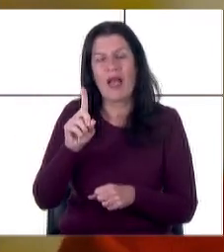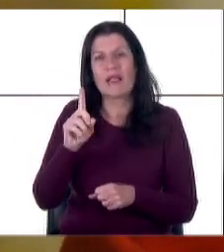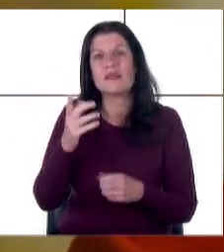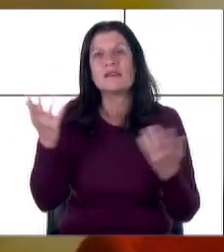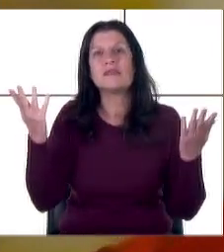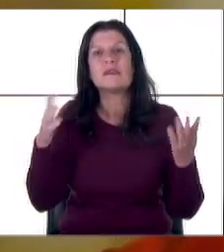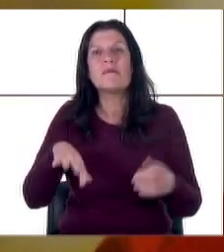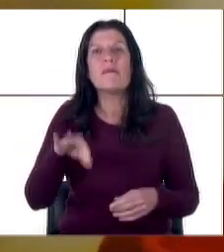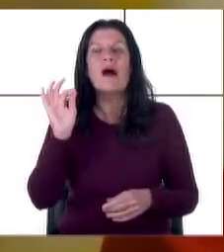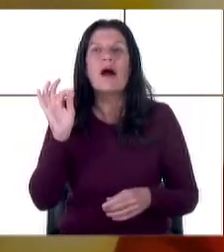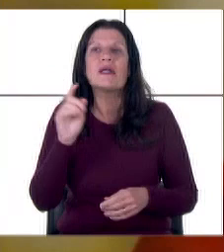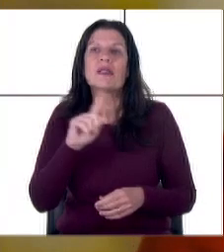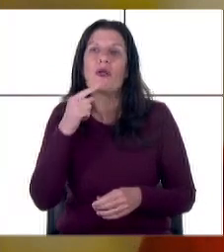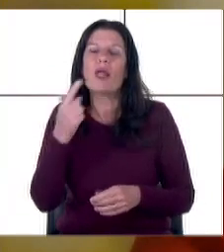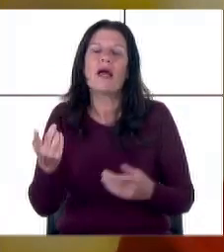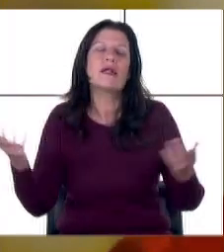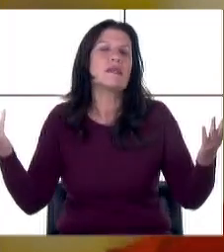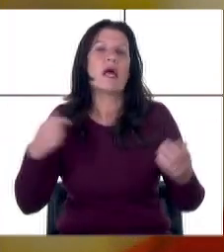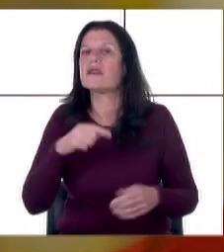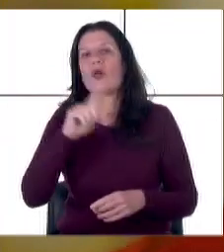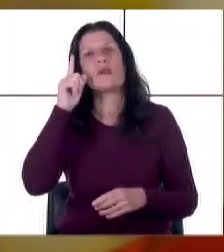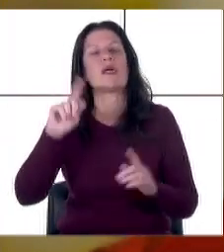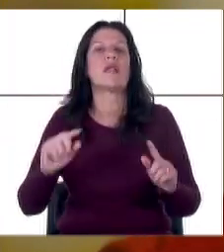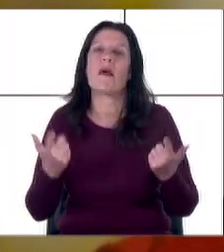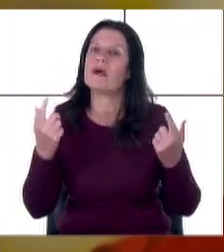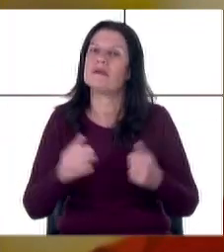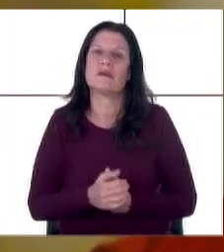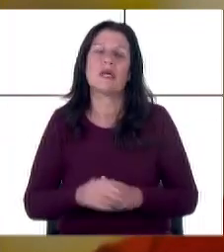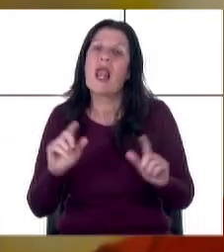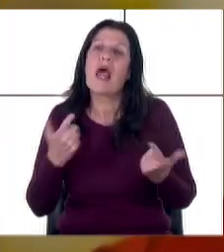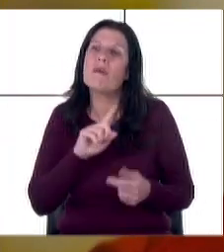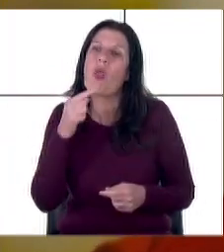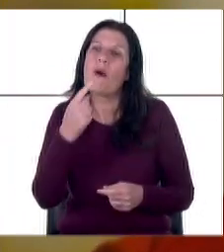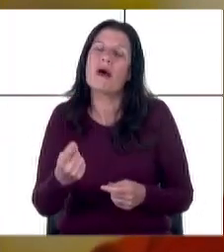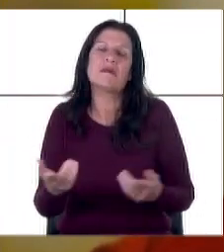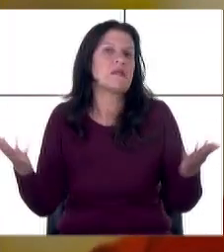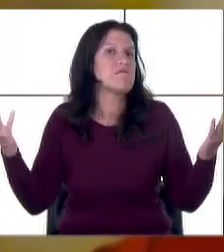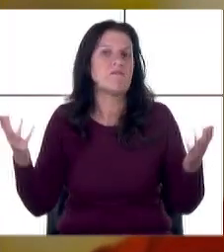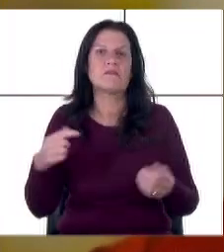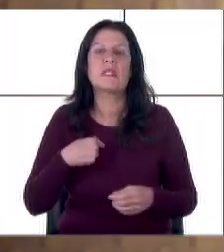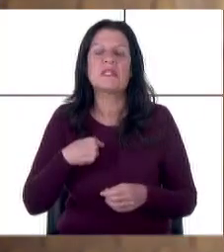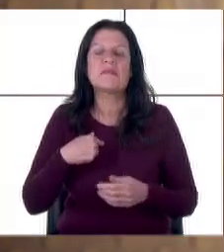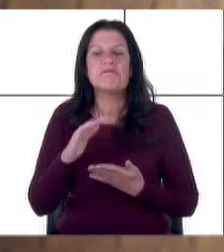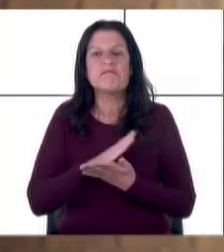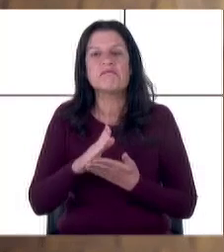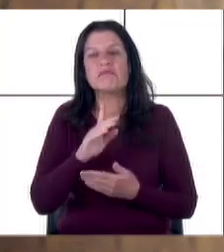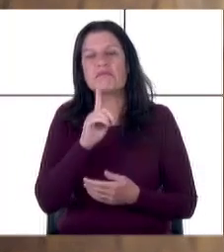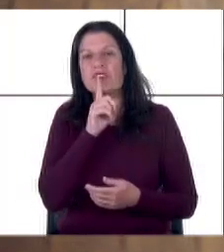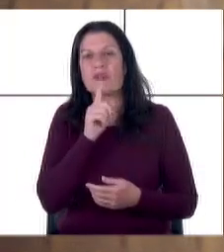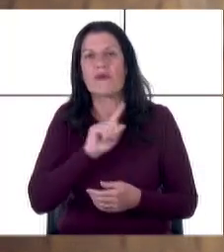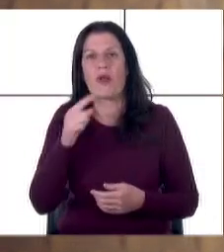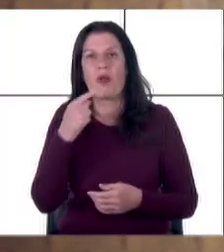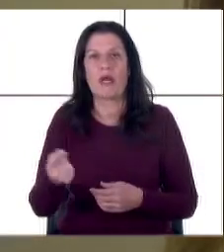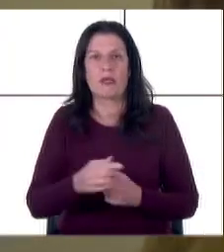לא יודעת להסביר את זה. לא יודעת למה. למה לא אמרתי? בחרתי לא לדבר. בחרתי לשתוק. ברגע שהם עצרו אותו והוא